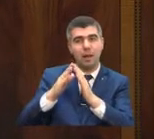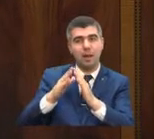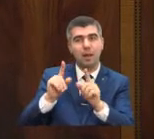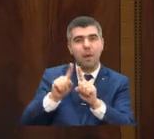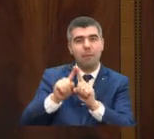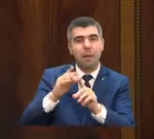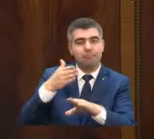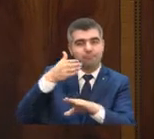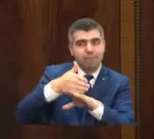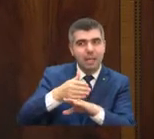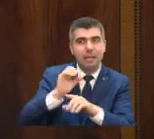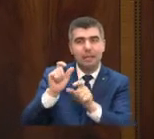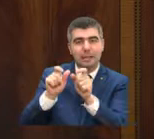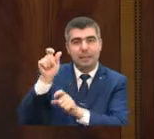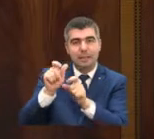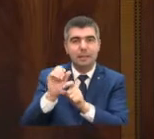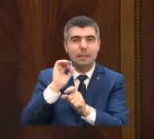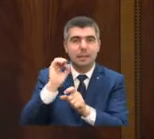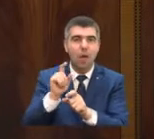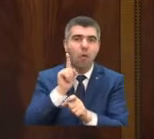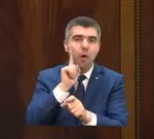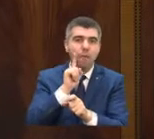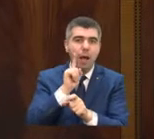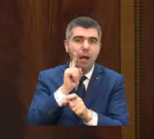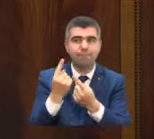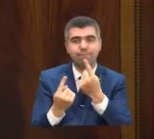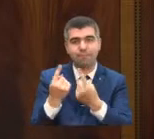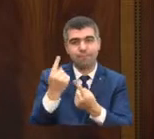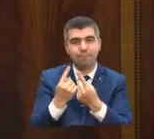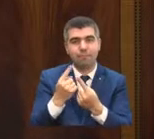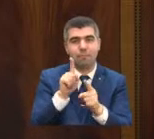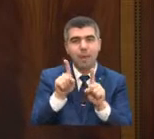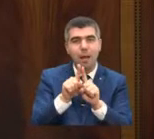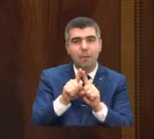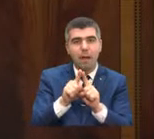الظروف الاجتماعية أو حالة اليأس لدى بعض الشباب، ولا